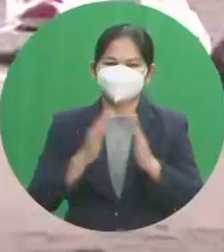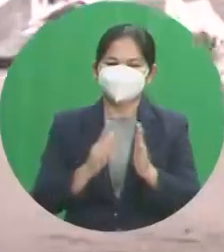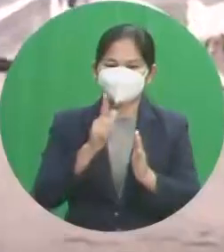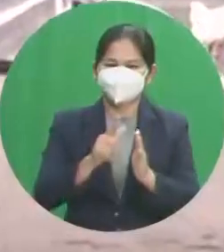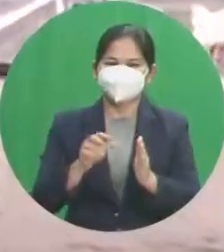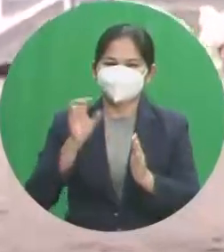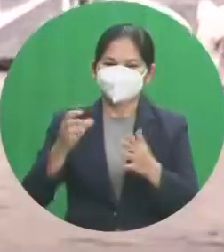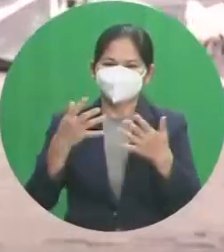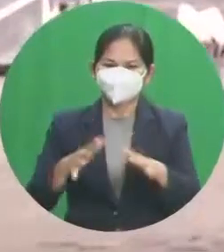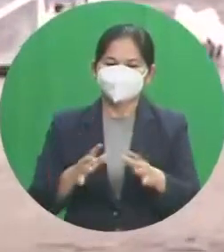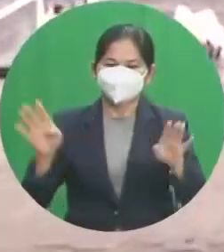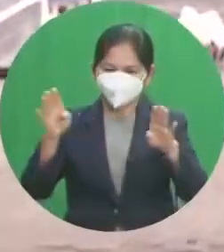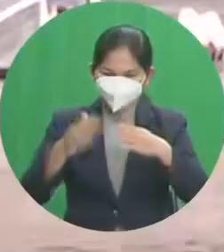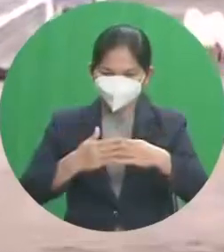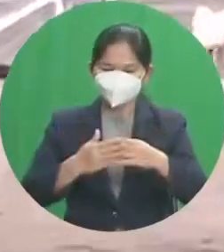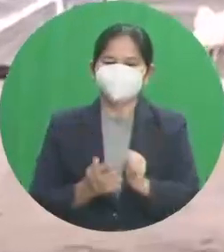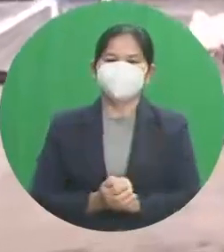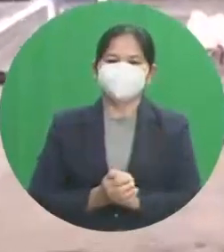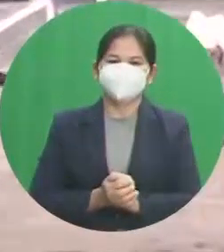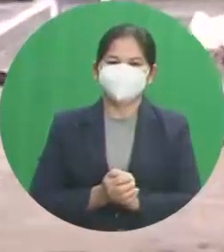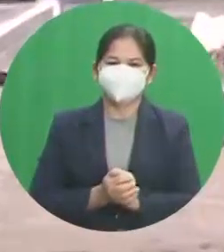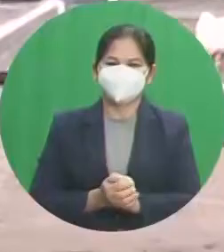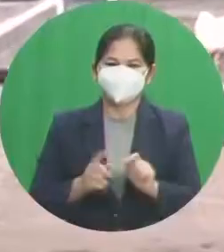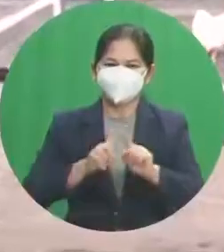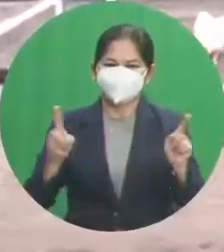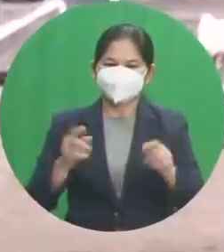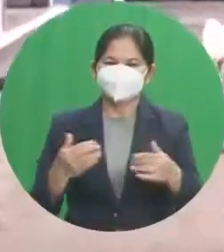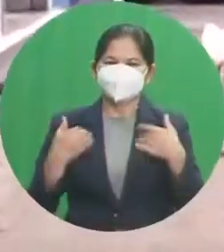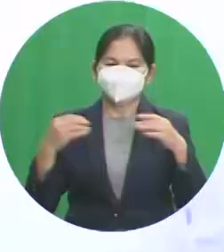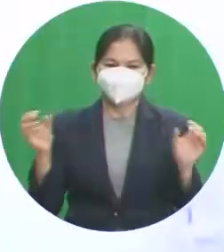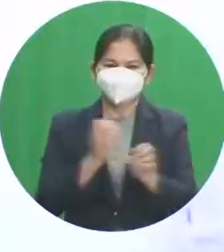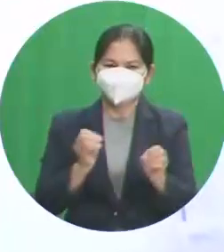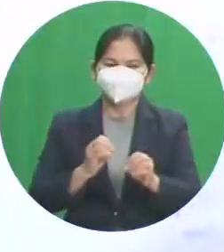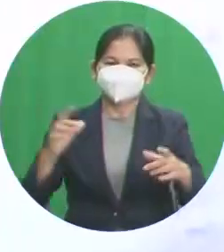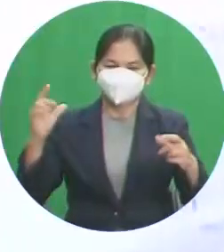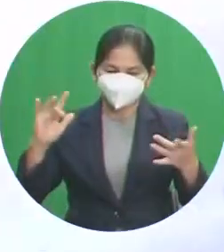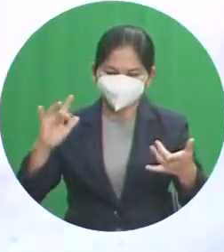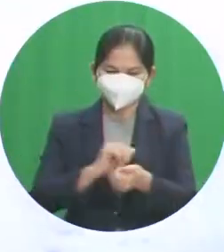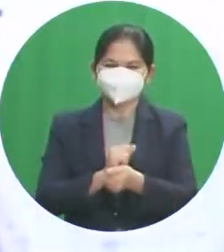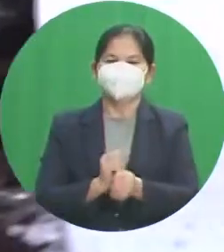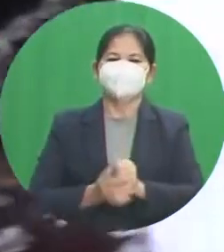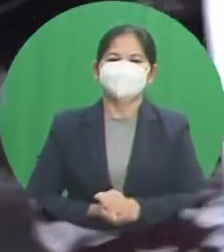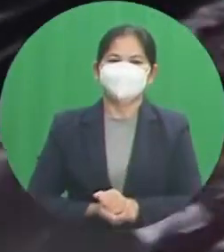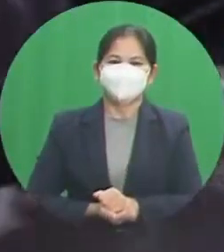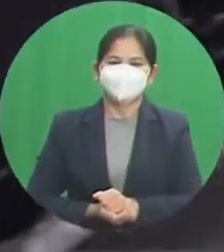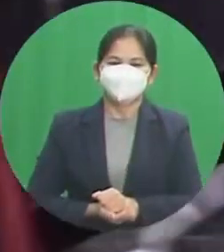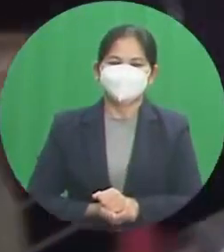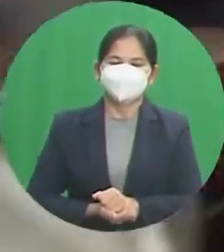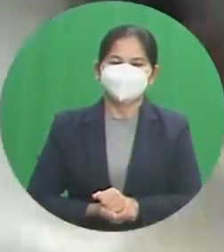ហានេសប៊ឺត្រូវបានបិទទ្វារមុនពេលកំណត់បើទោះបីជាពុំមានការគម្រាមកំហែងដោយផ្ទាល់ក៏ដោយ